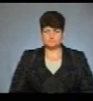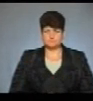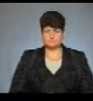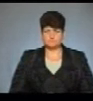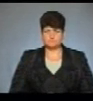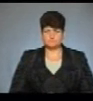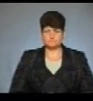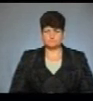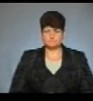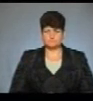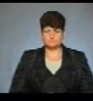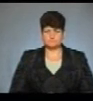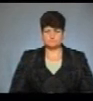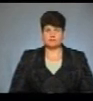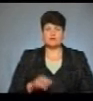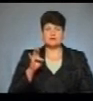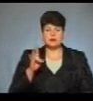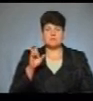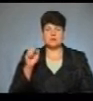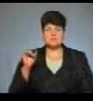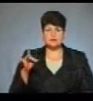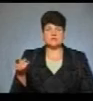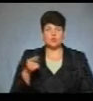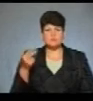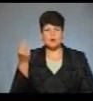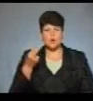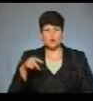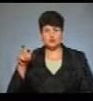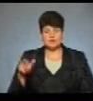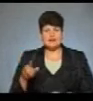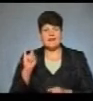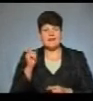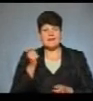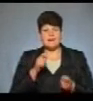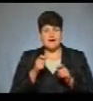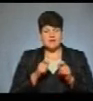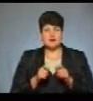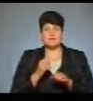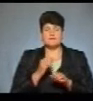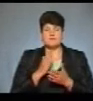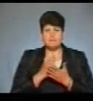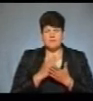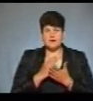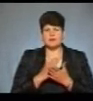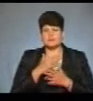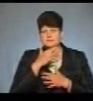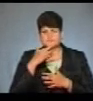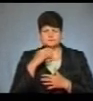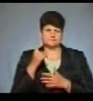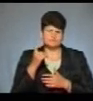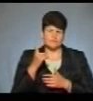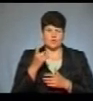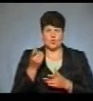Новини. Наталія Басараб, тернопільська художниця і лялькарка, має в доробку понад сотню картин і скульптурних мініатюр.